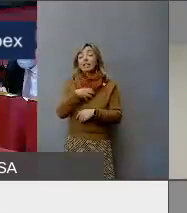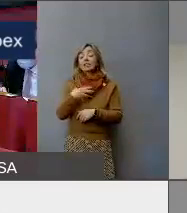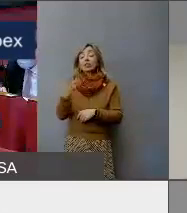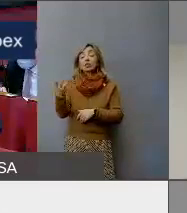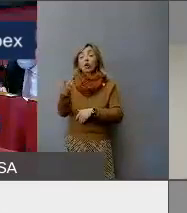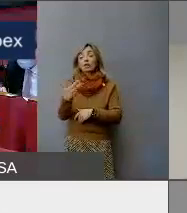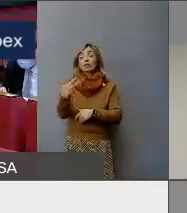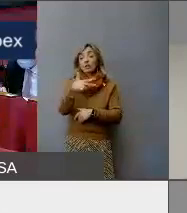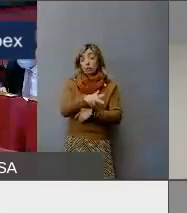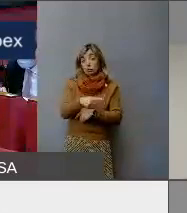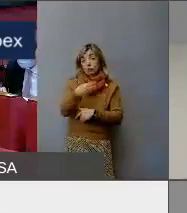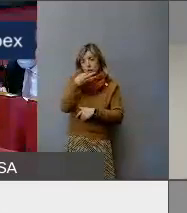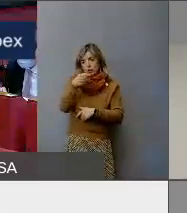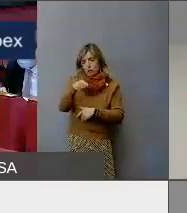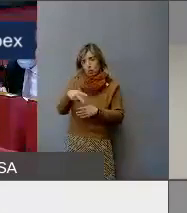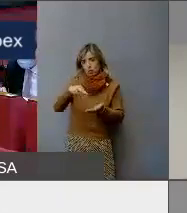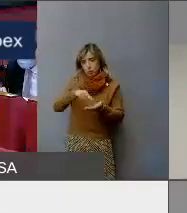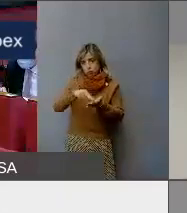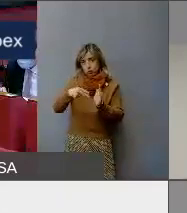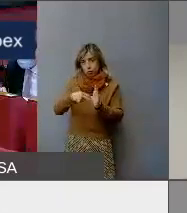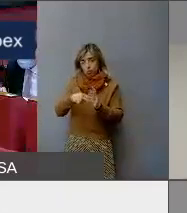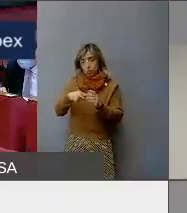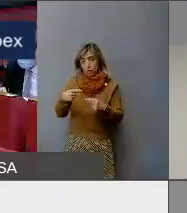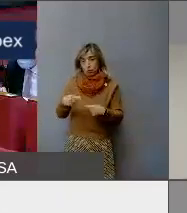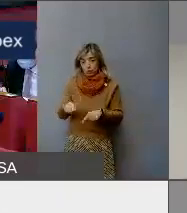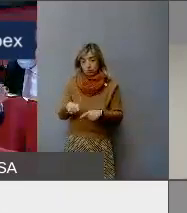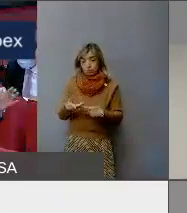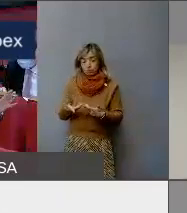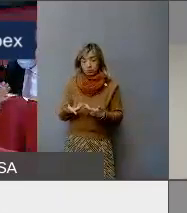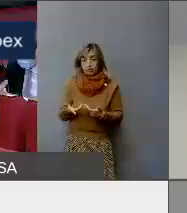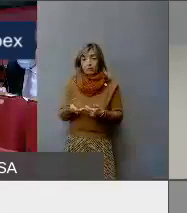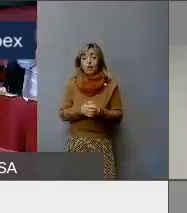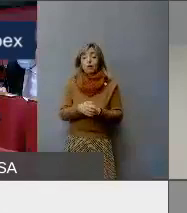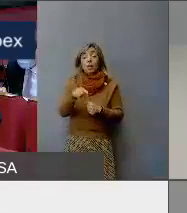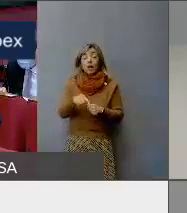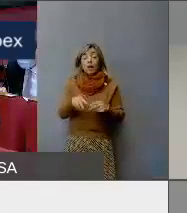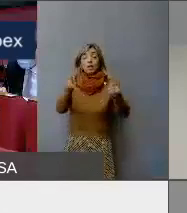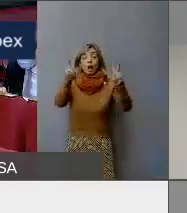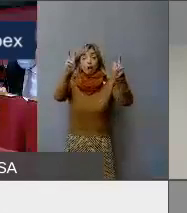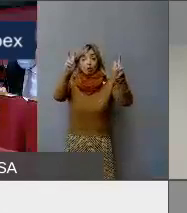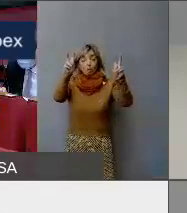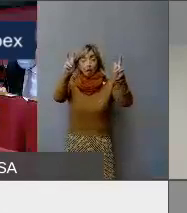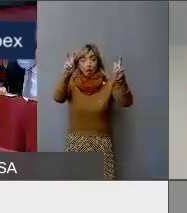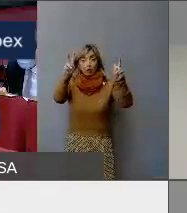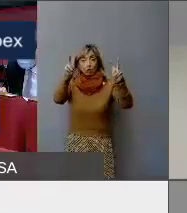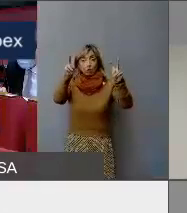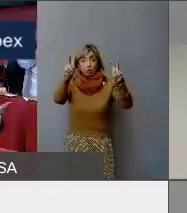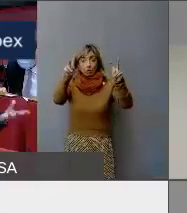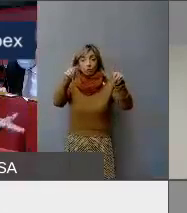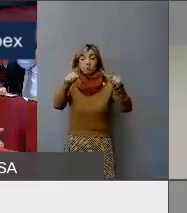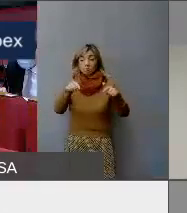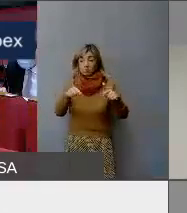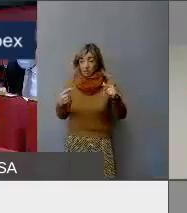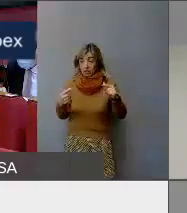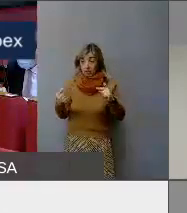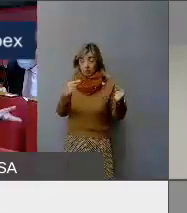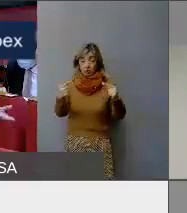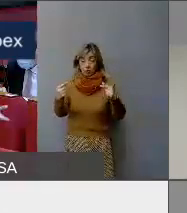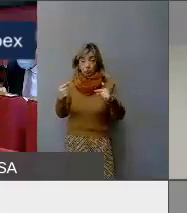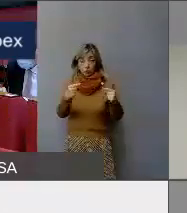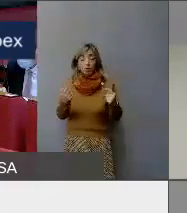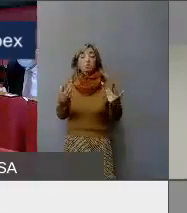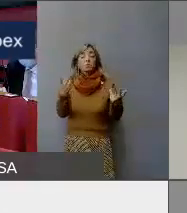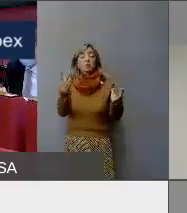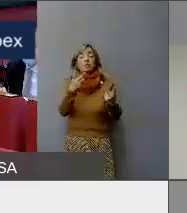questo tema venga presentato senza avere una carità contro consigliere capogruppo mascia che io rispetto molto ma